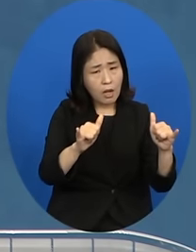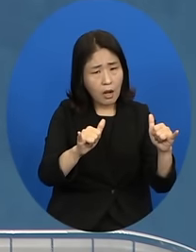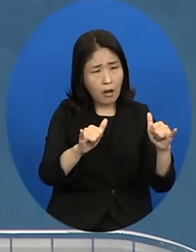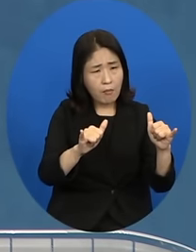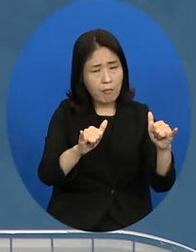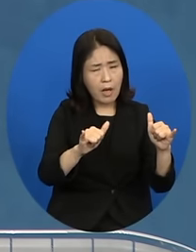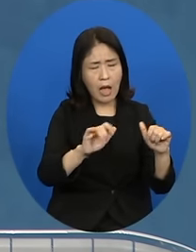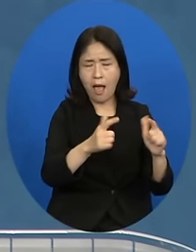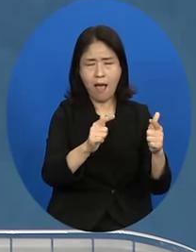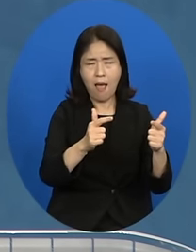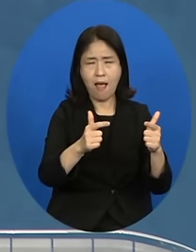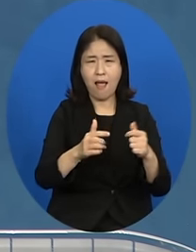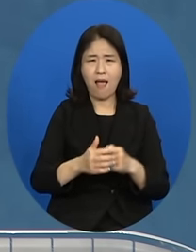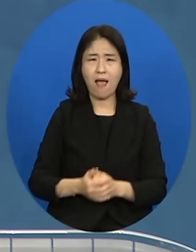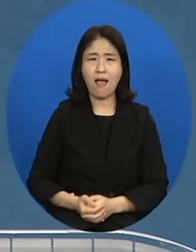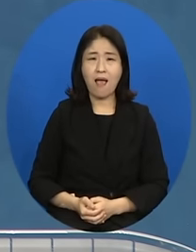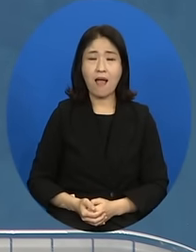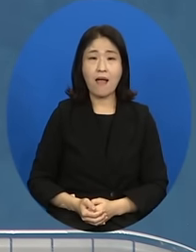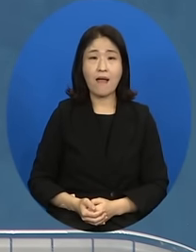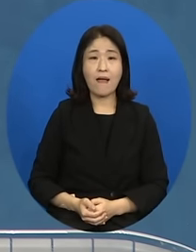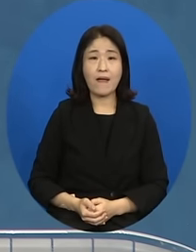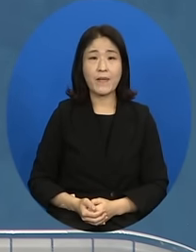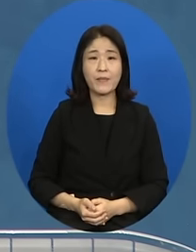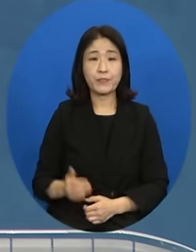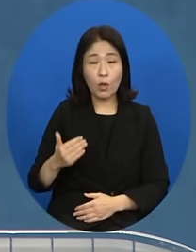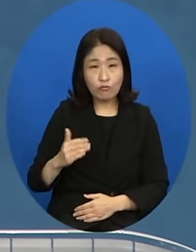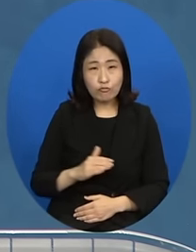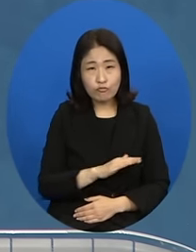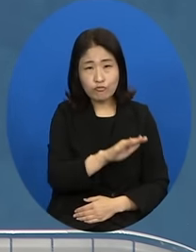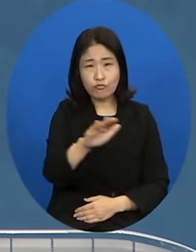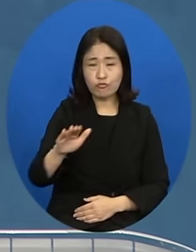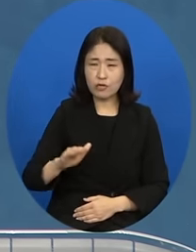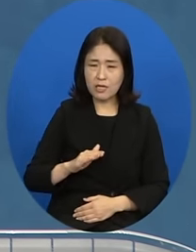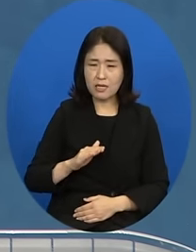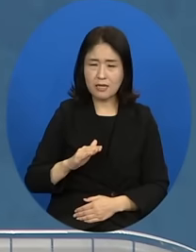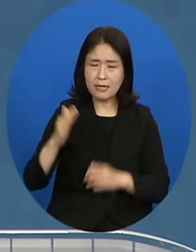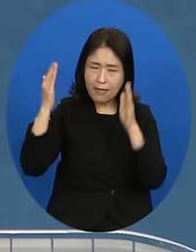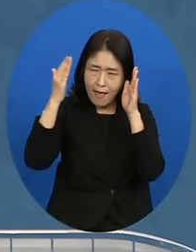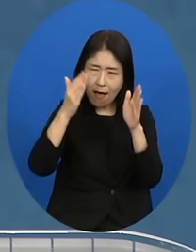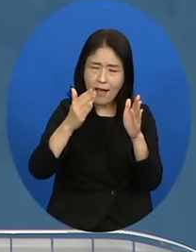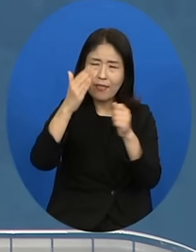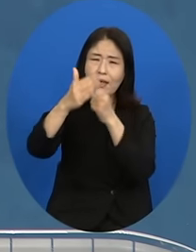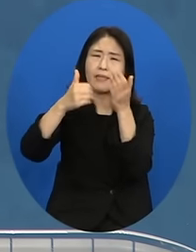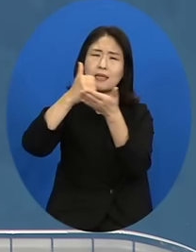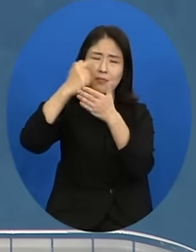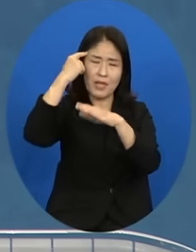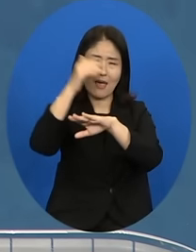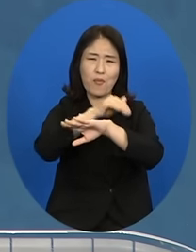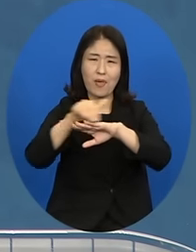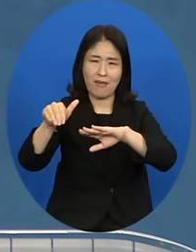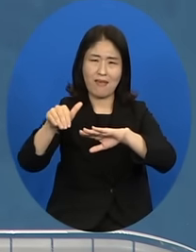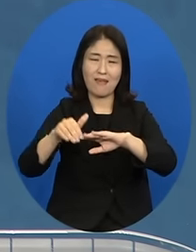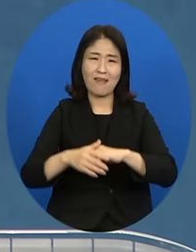있는 게 아닙니다. 이게 우리의 주님을 향한 계획이에요. 우리를 향한 계획이에요.